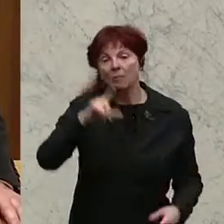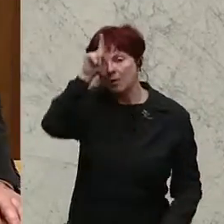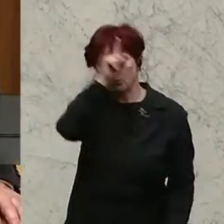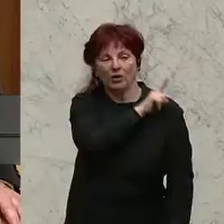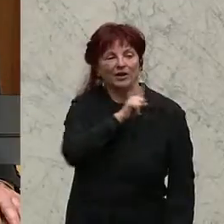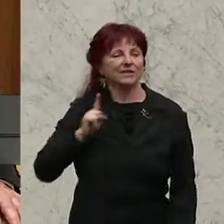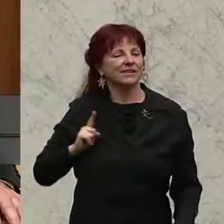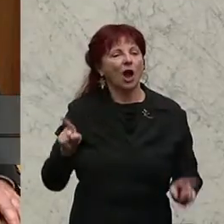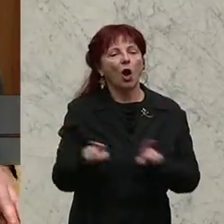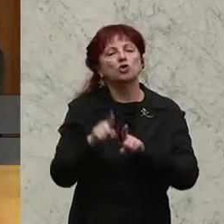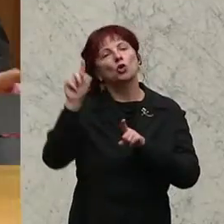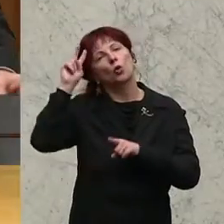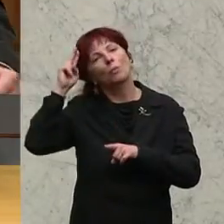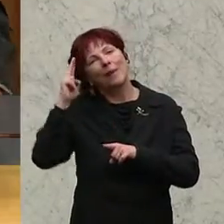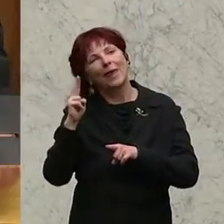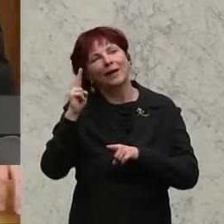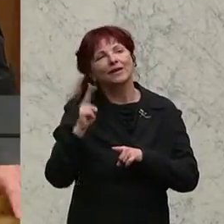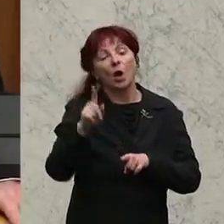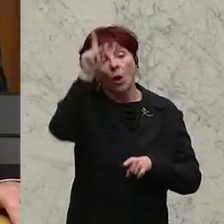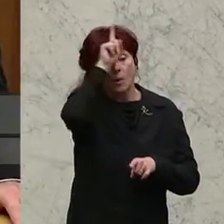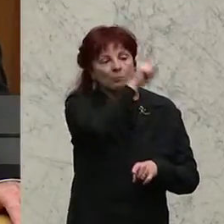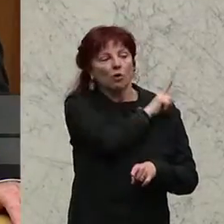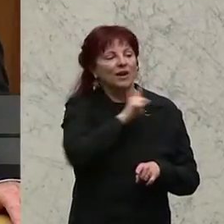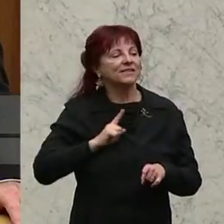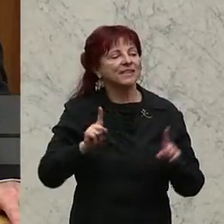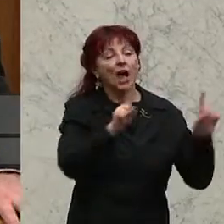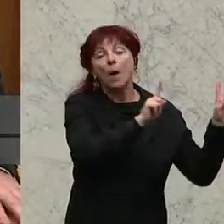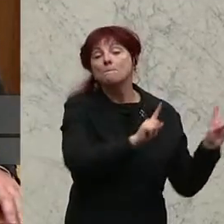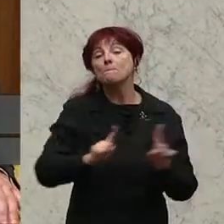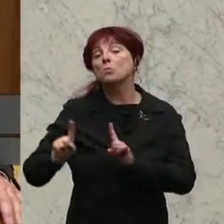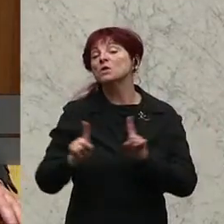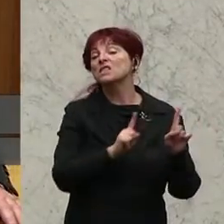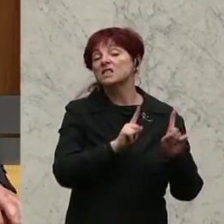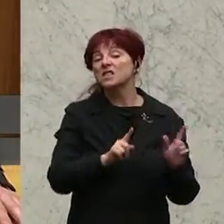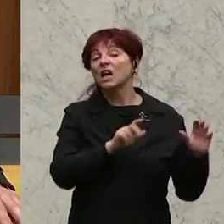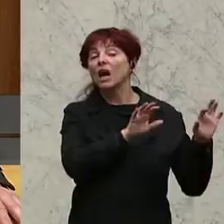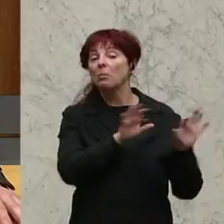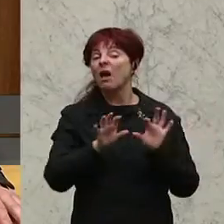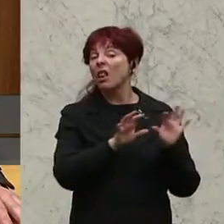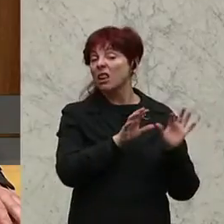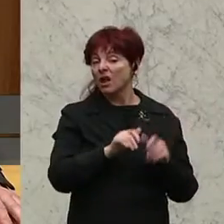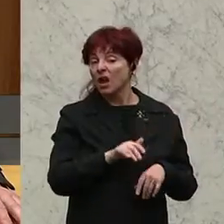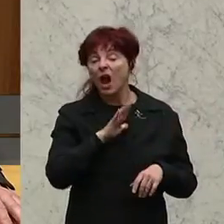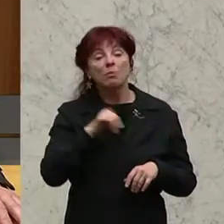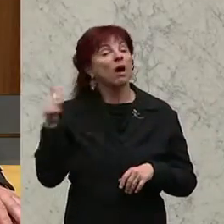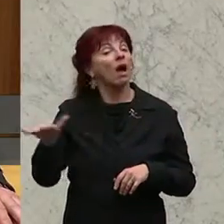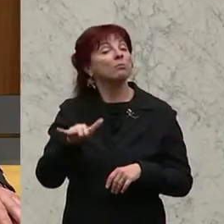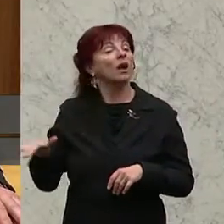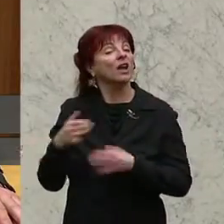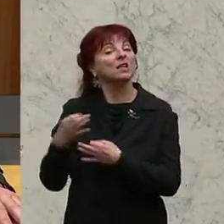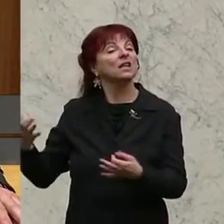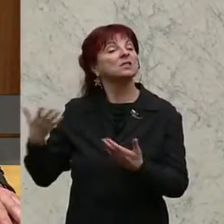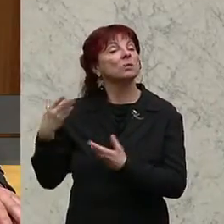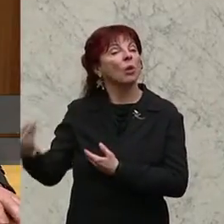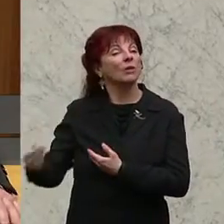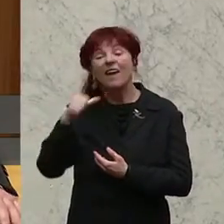man, Polizeimusikkapellen zu gründen, damit man das Geld ausgibt im Rahmen der Sicherheitsoffensive. Nur ein Bereich hat gar nichts bekommen und das ist der Strafvollzug.